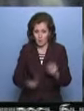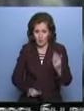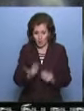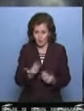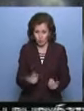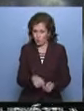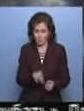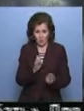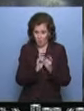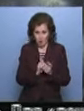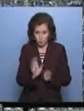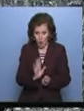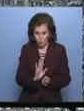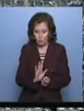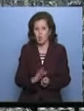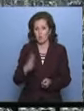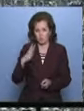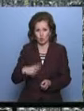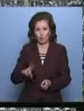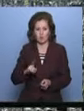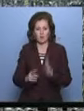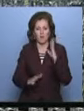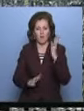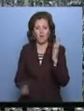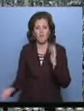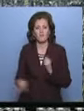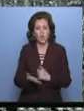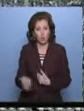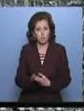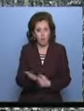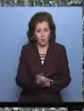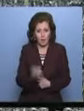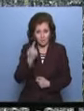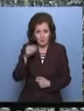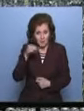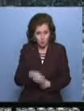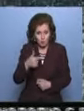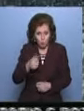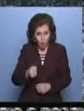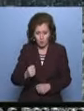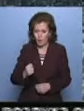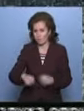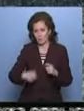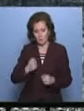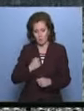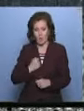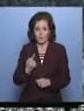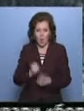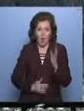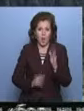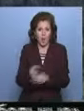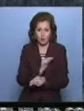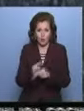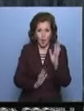бороться, то пришлось бы их вырубать. Это 1000 гектаров вырубить. Для лечения леса пришлось